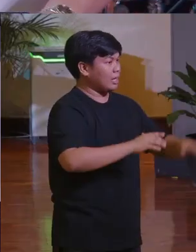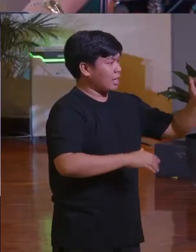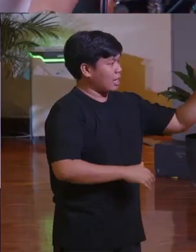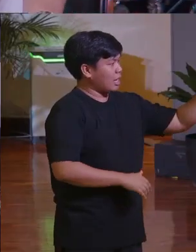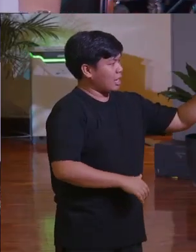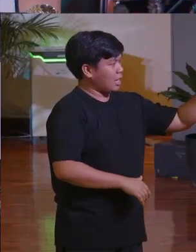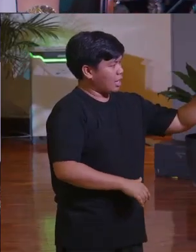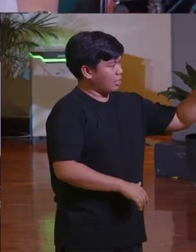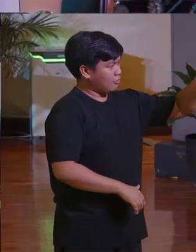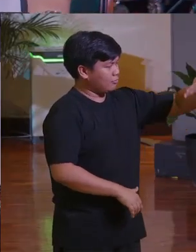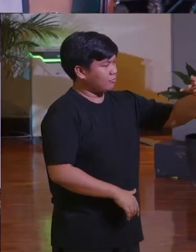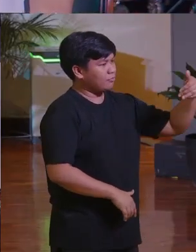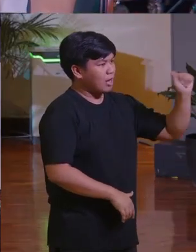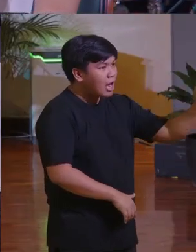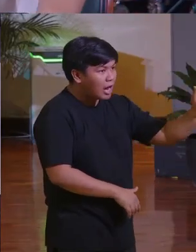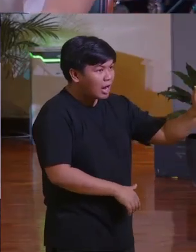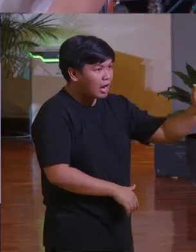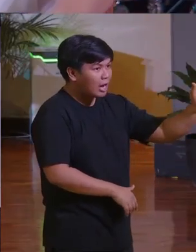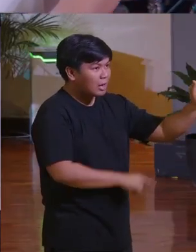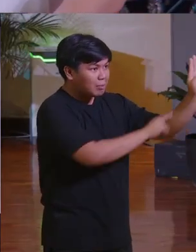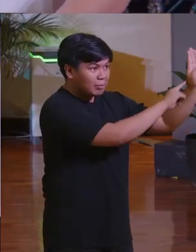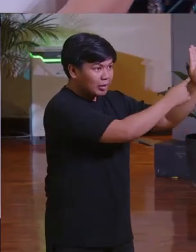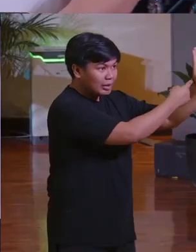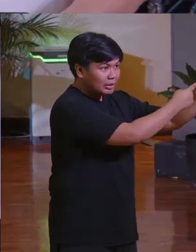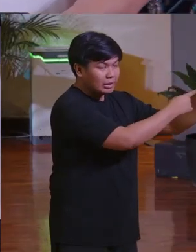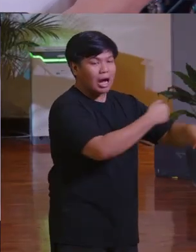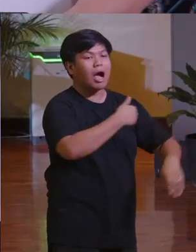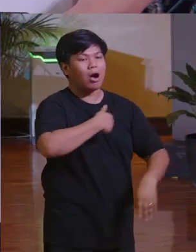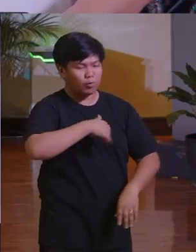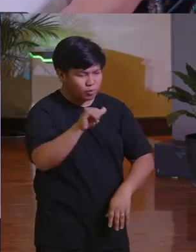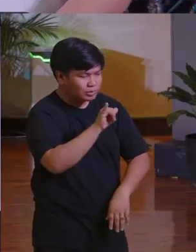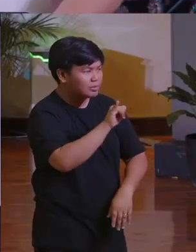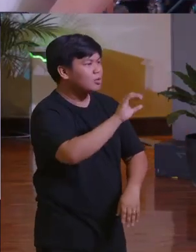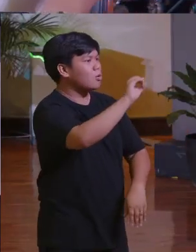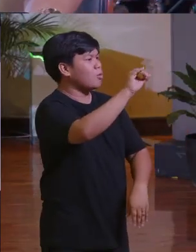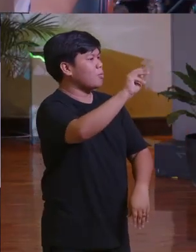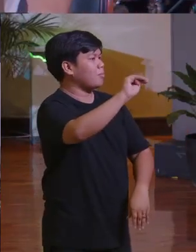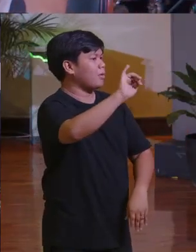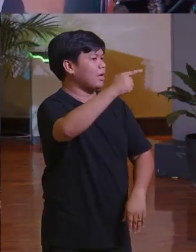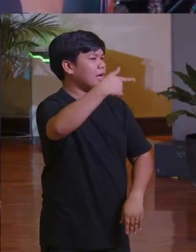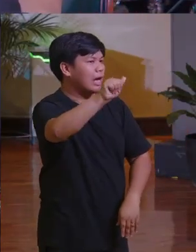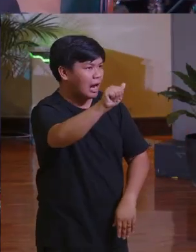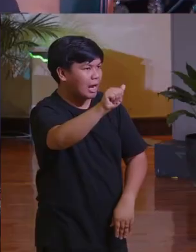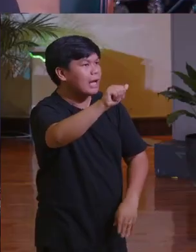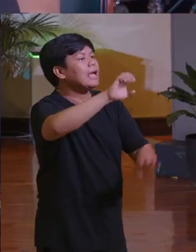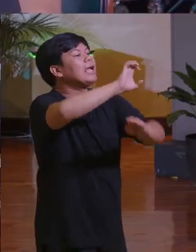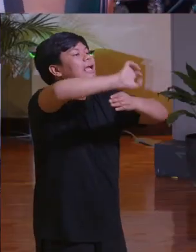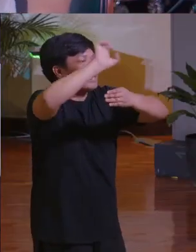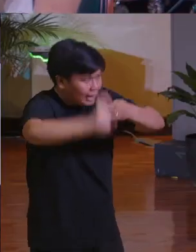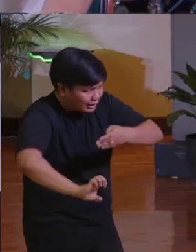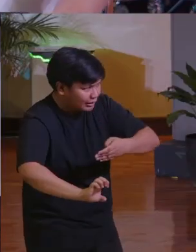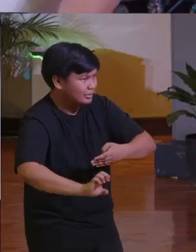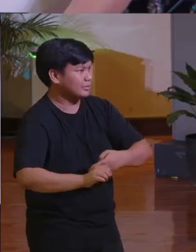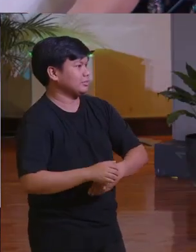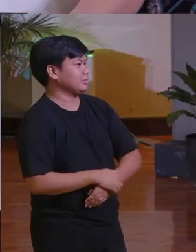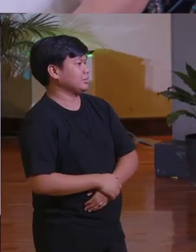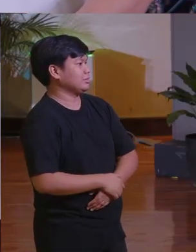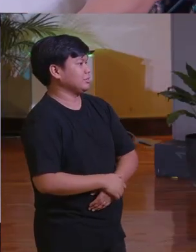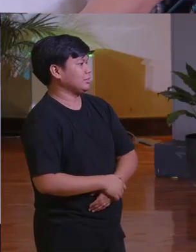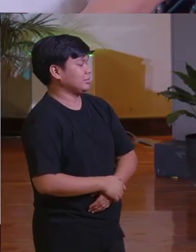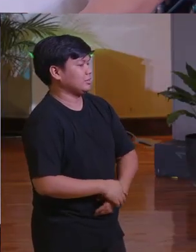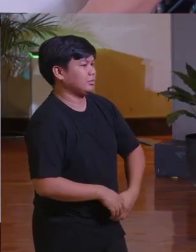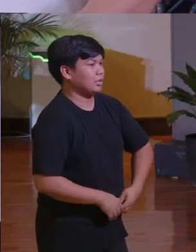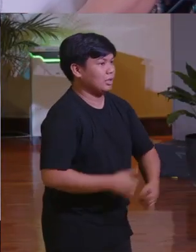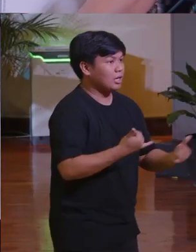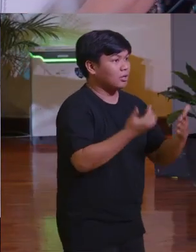the end. Sabi sa Daniel 4:35, ang nagsabi po nito si Nebuchadnezzar, hindi si